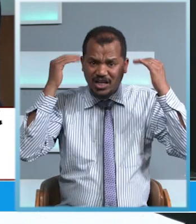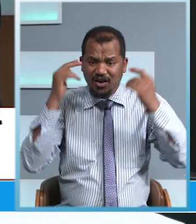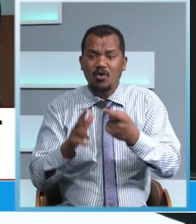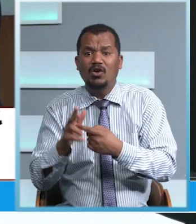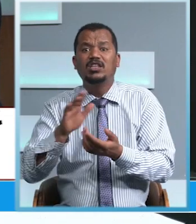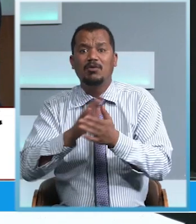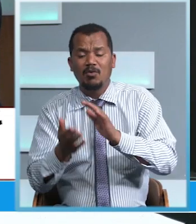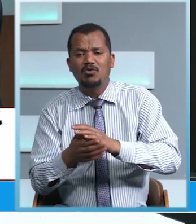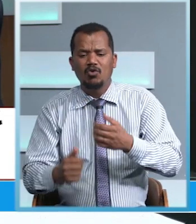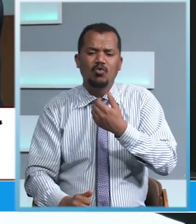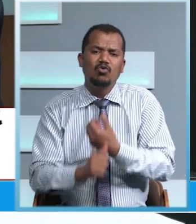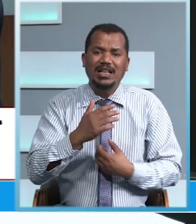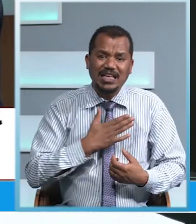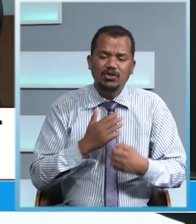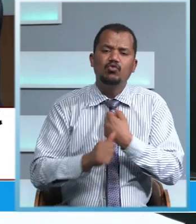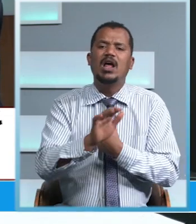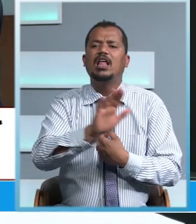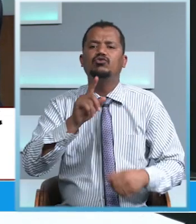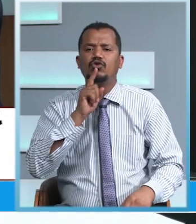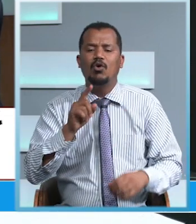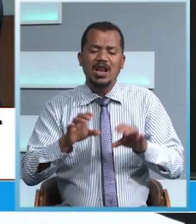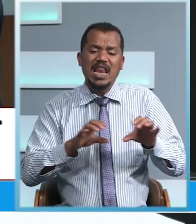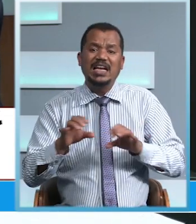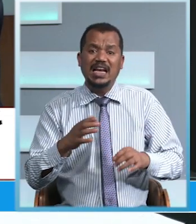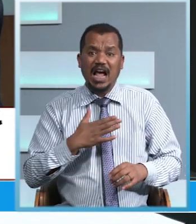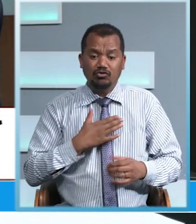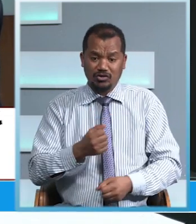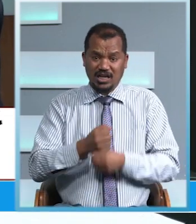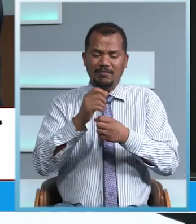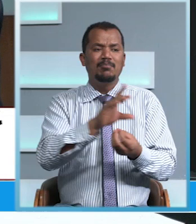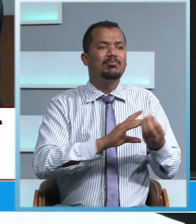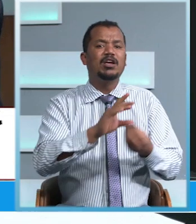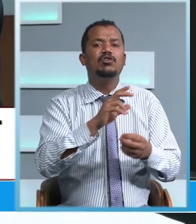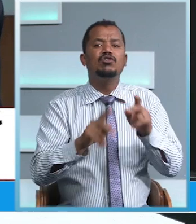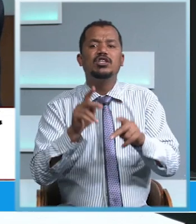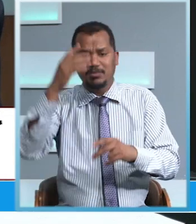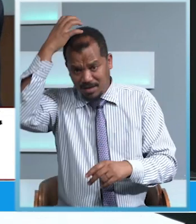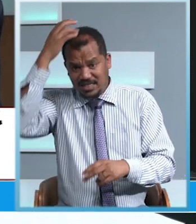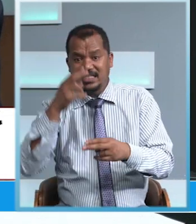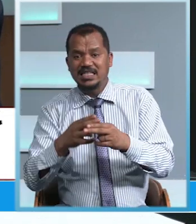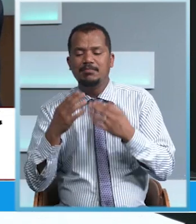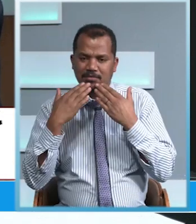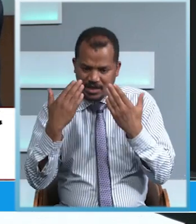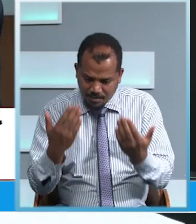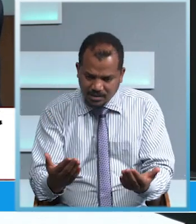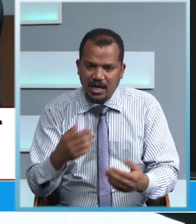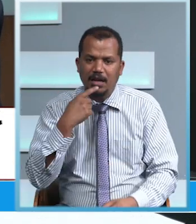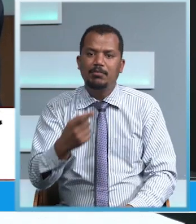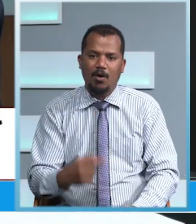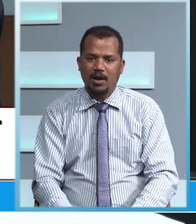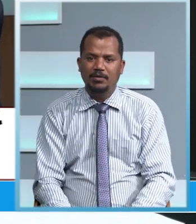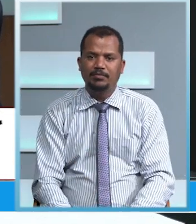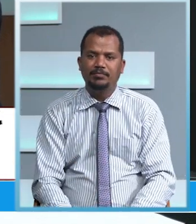ነው ተስፋ ይቆረጠ በመሆኑ ጉዳታችሁ ነው በማለት ላደረጋችሁልን ድጋፍ በክልሉ ህዝብና መንግስት ስም እናመሰግናለን